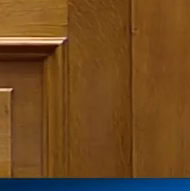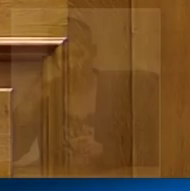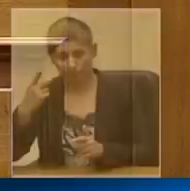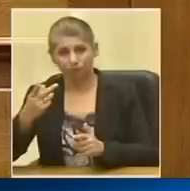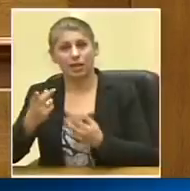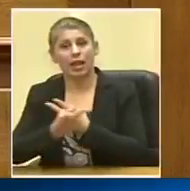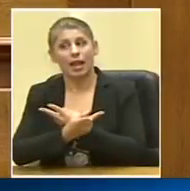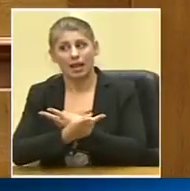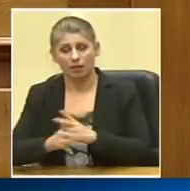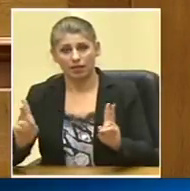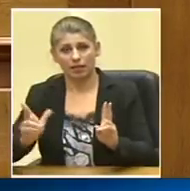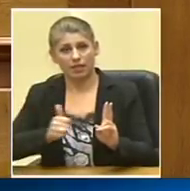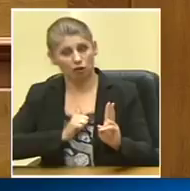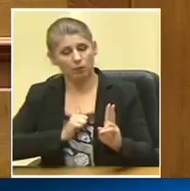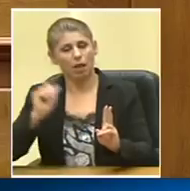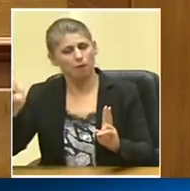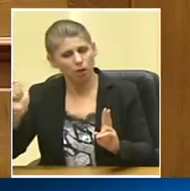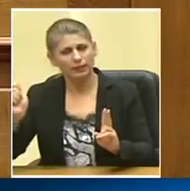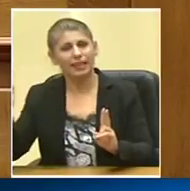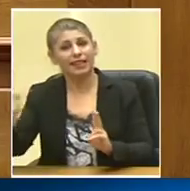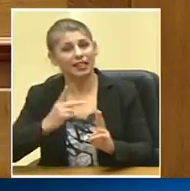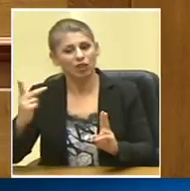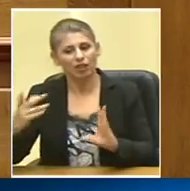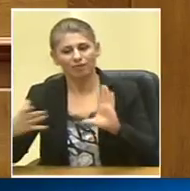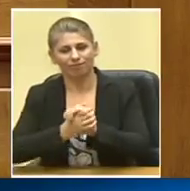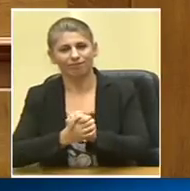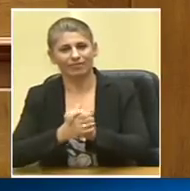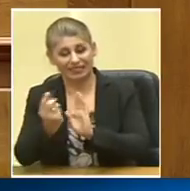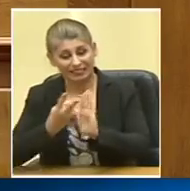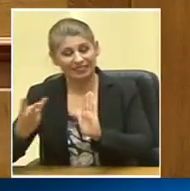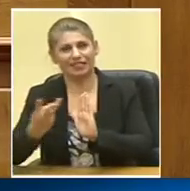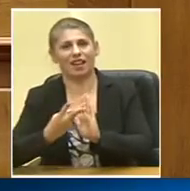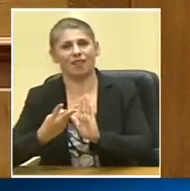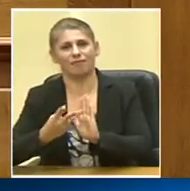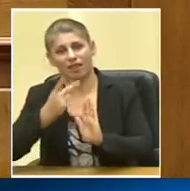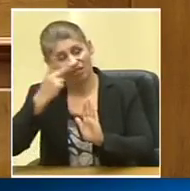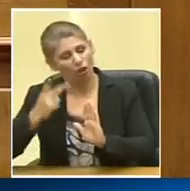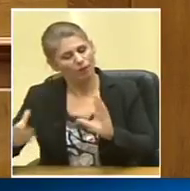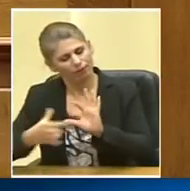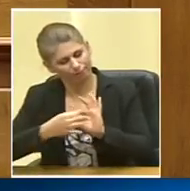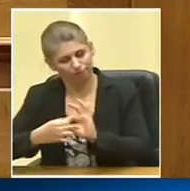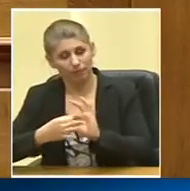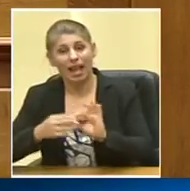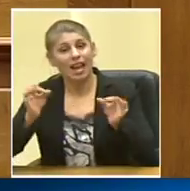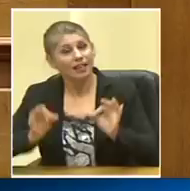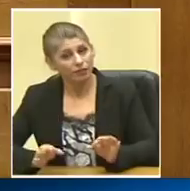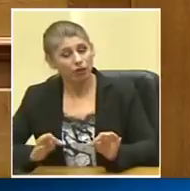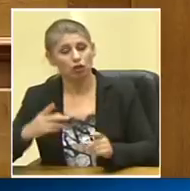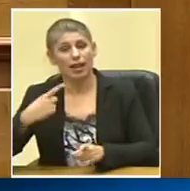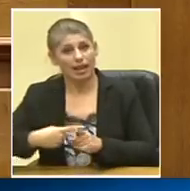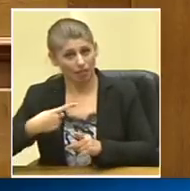ατομικά, πολιτικά, κοινωνικά, είναι αλληλένδετα. Και ακριβώς στην